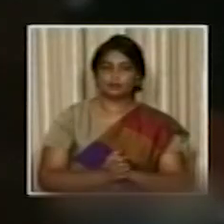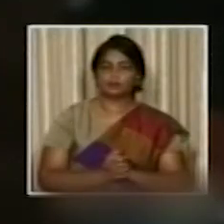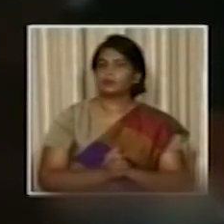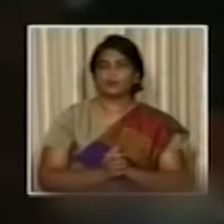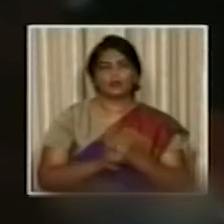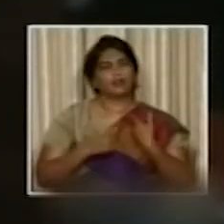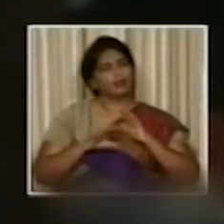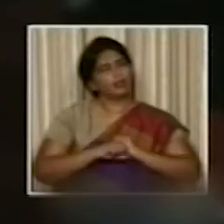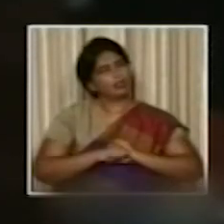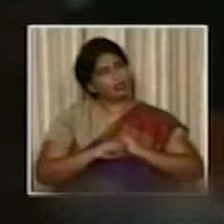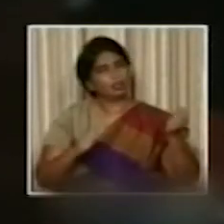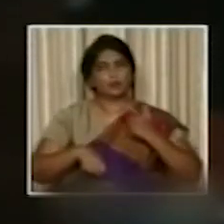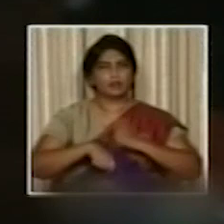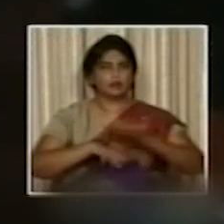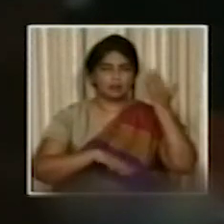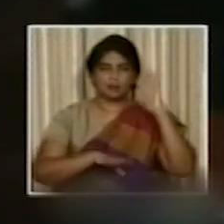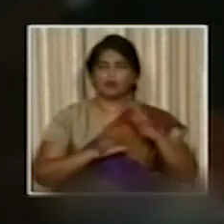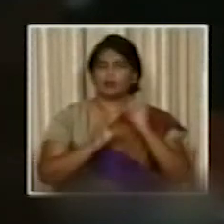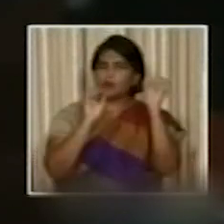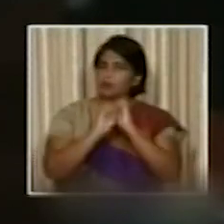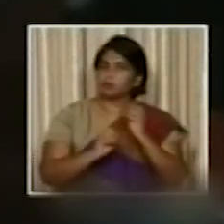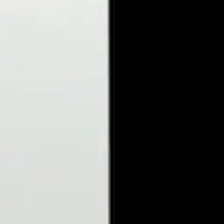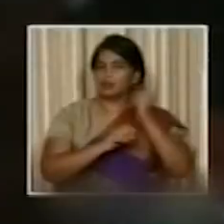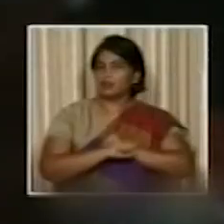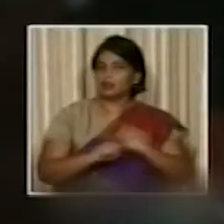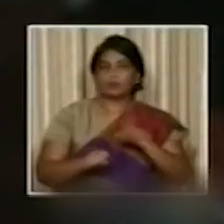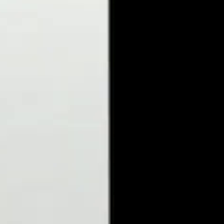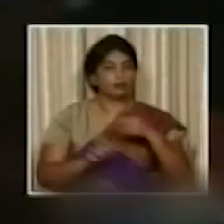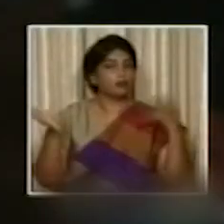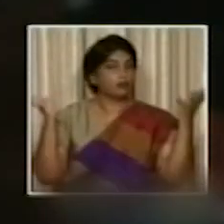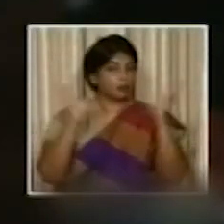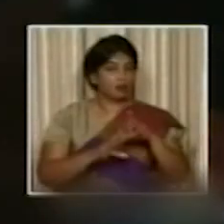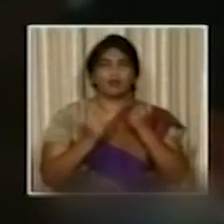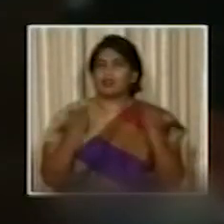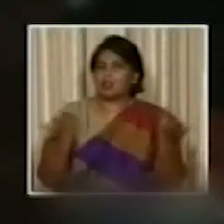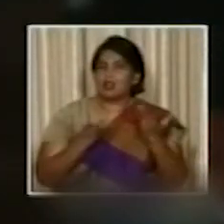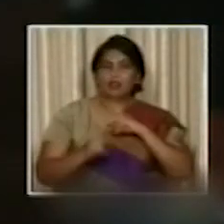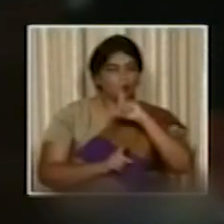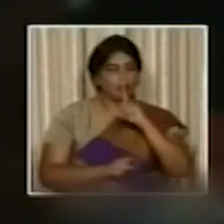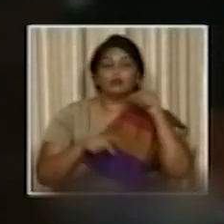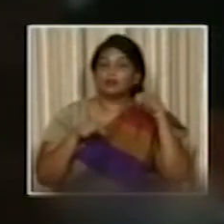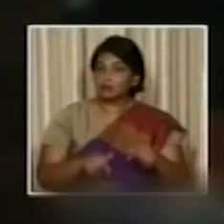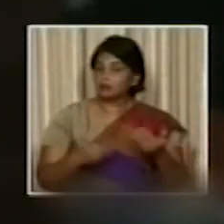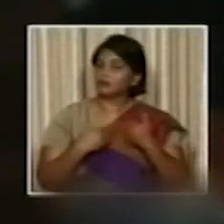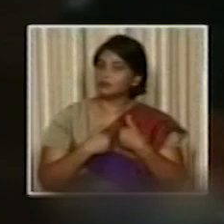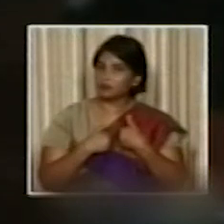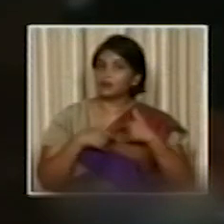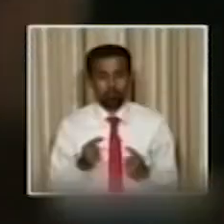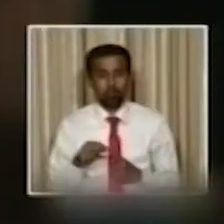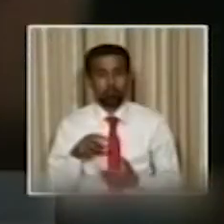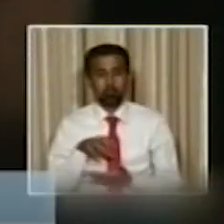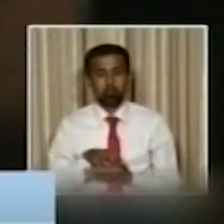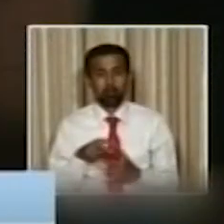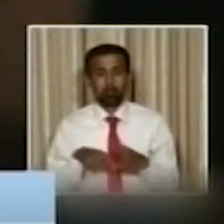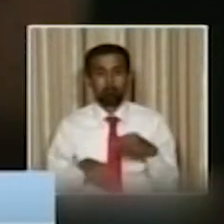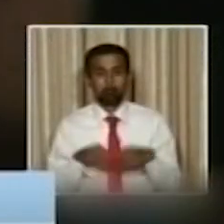எல்லாம் இருக்கின்ற இந்த காலகட்டத்தில் அவற்றை நியாயமான விலைகளில் பெறுவதற்கான வழிவகைகளை அமைப்பதற்கு முன்வர வேண்டும்.